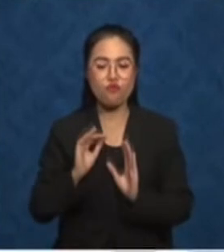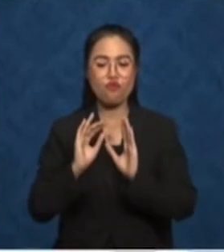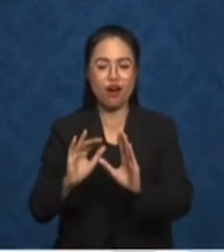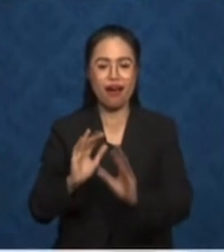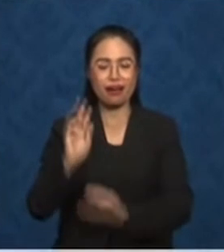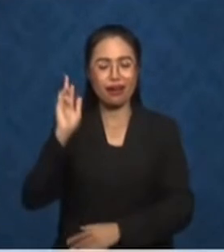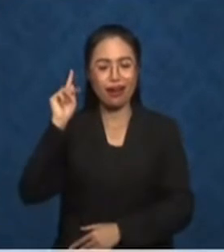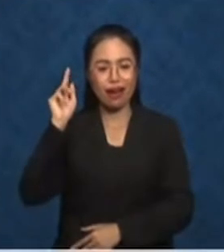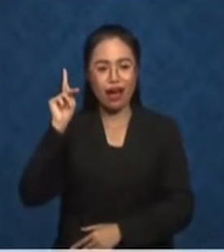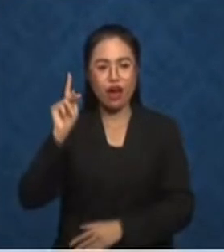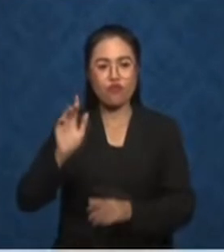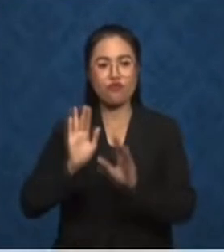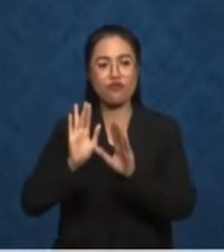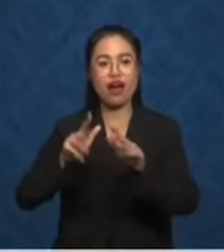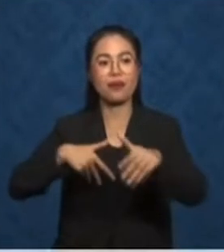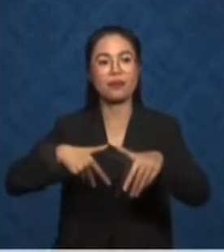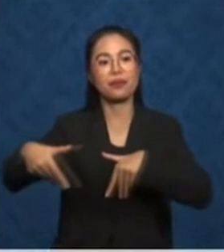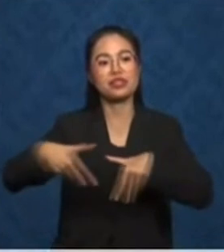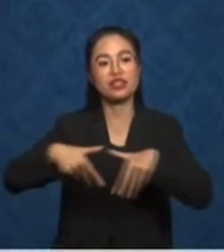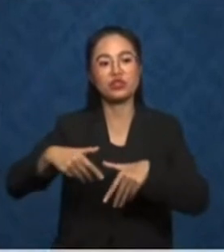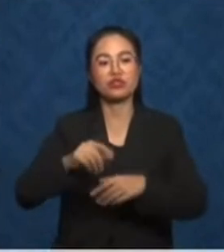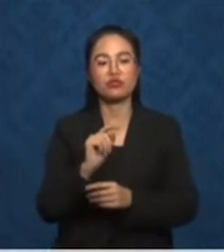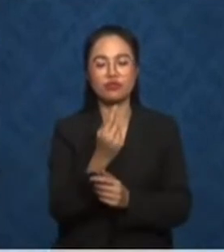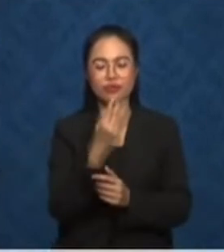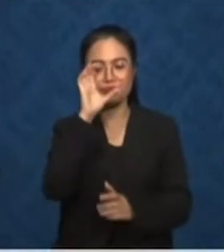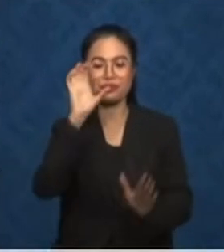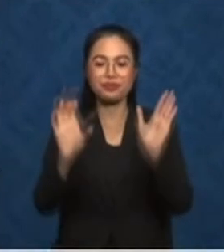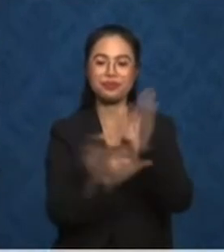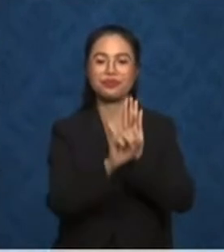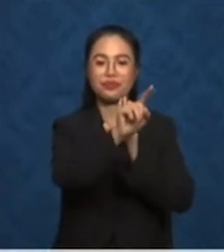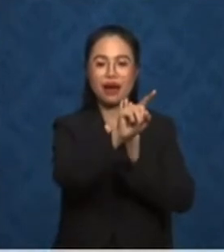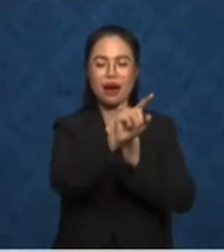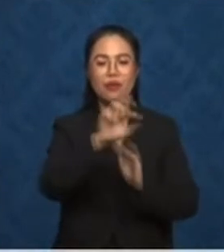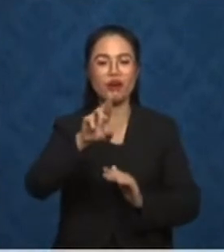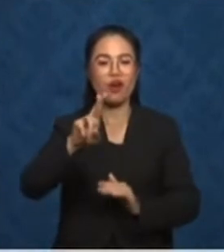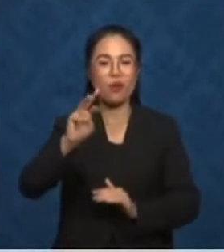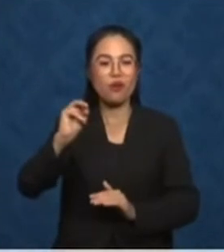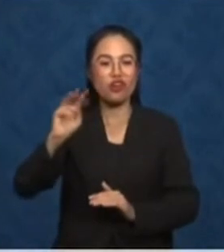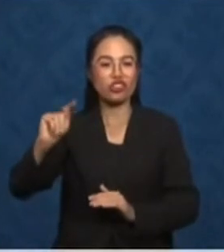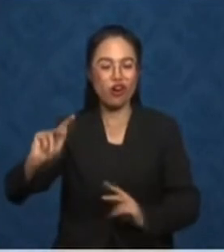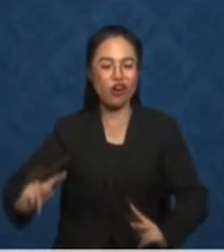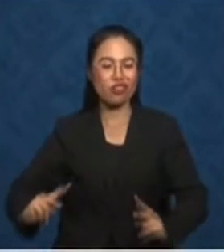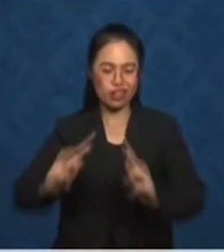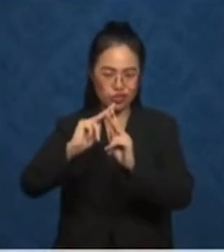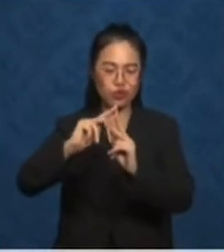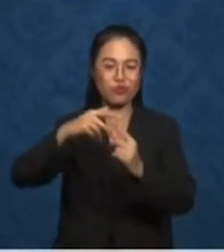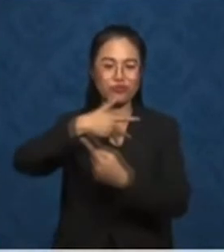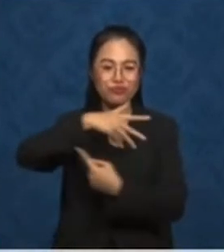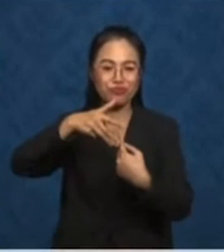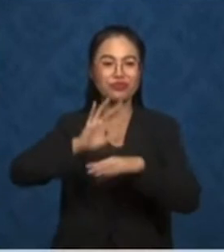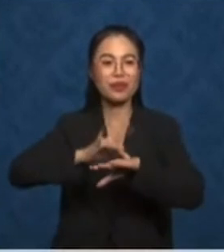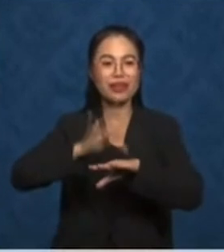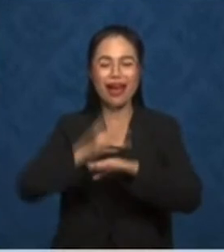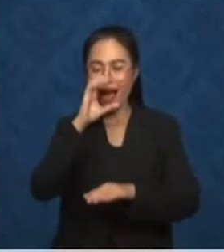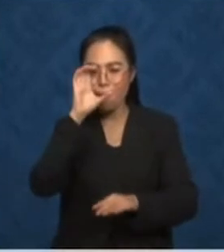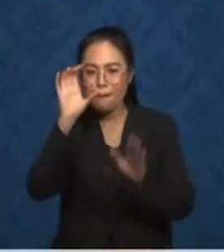นะครั ฝากพน้ประชาชนนะครับยัไงก็ผมฝากทางสอหมอนชทุท่านนะครั ฝากพน้ปชาชนถ้ามีโอกาสพบเห็